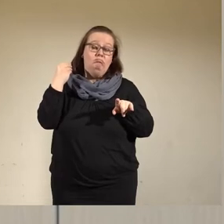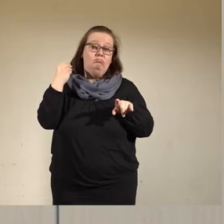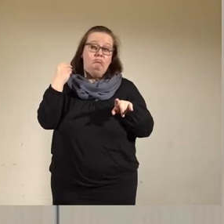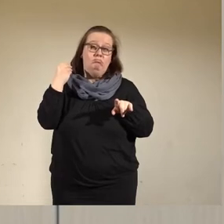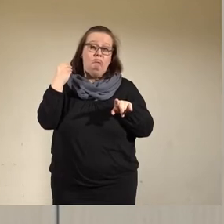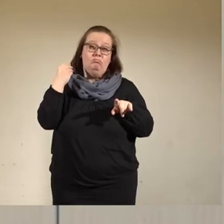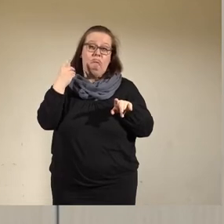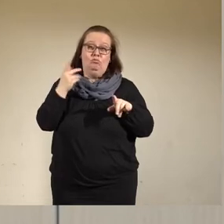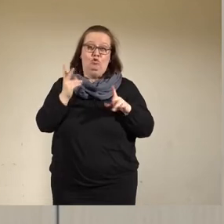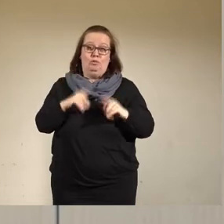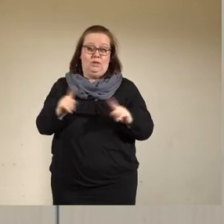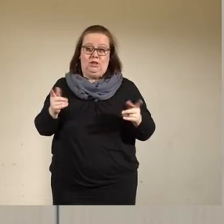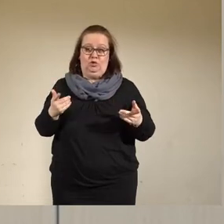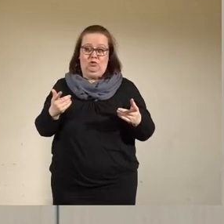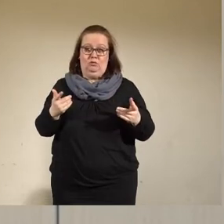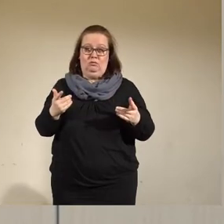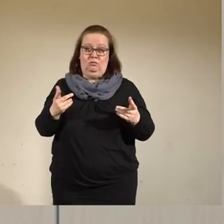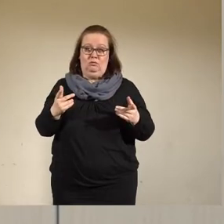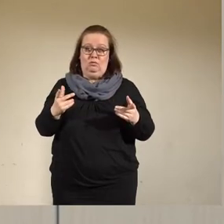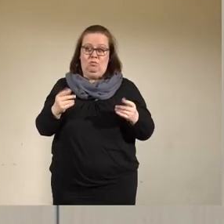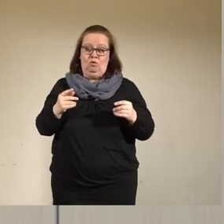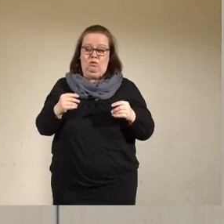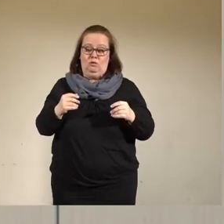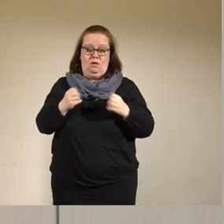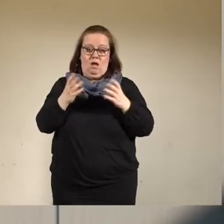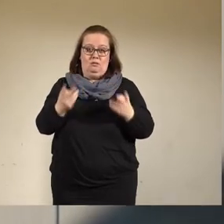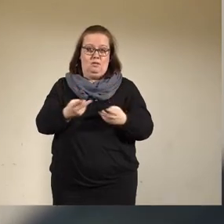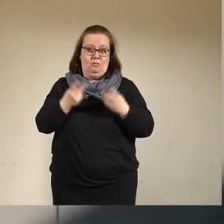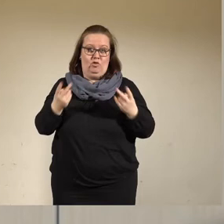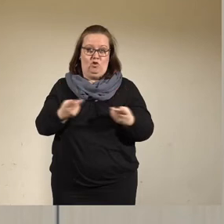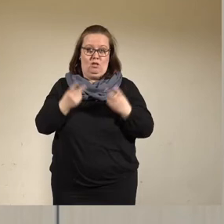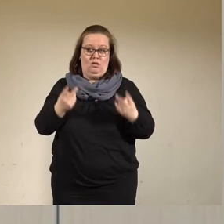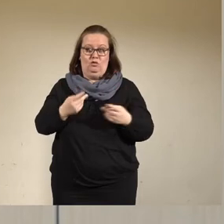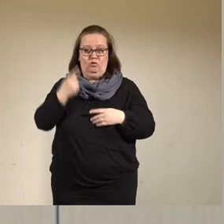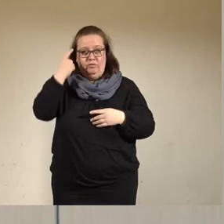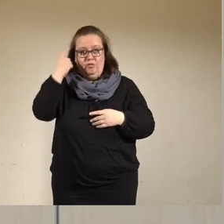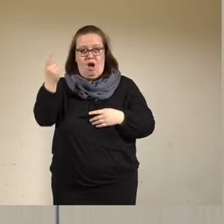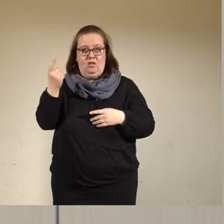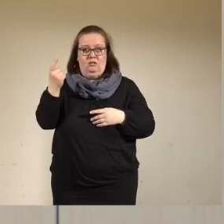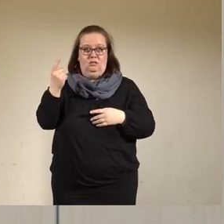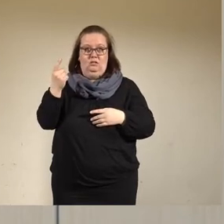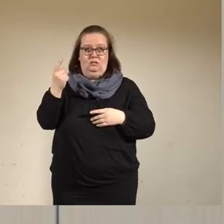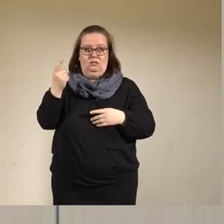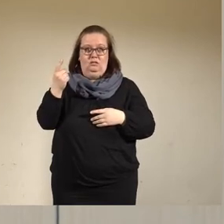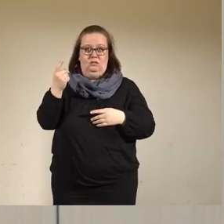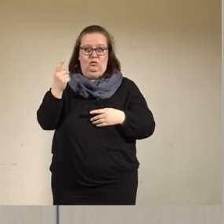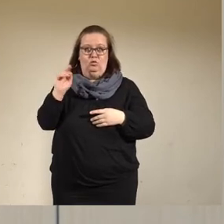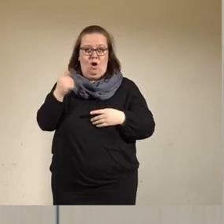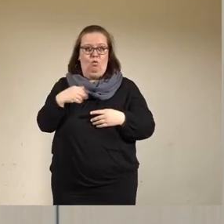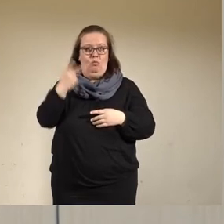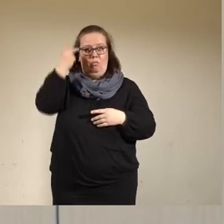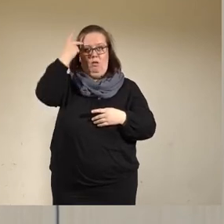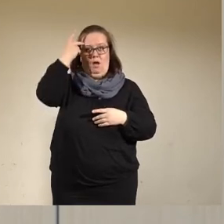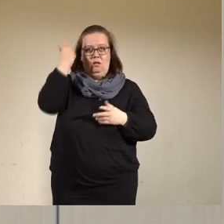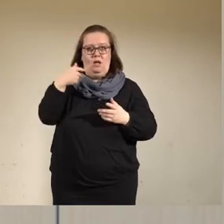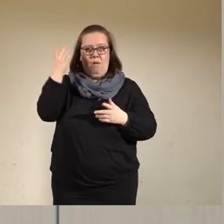war mitnichten der Fall. Selbstverständlich haben wir das berücksichtigt und auch bedacht